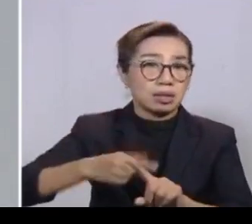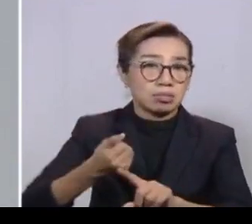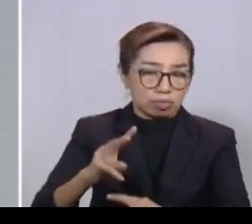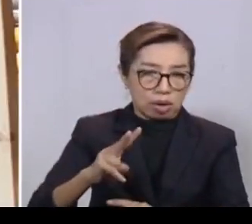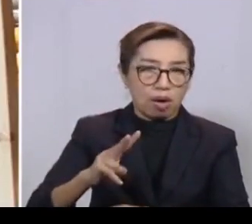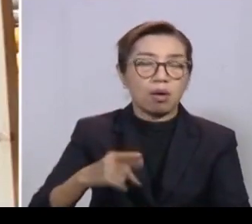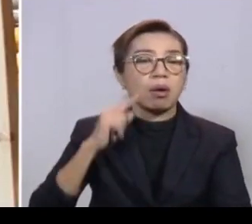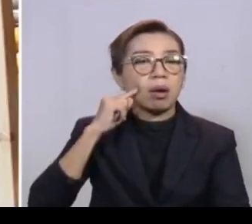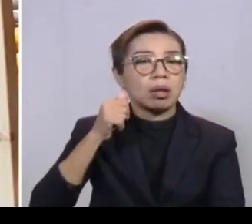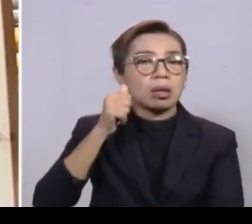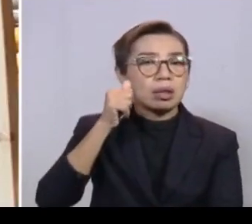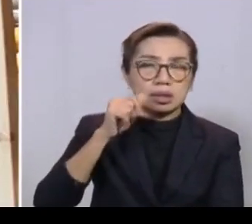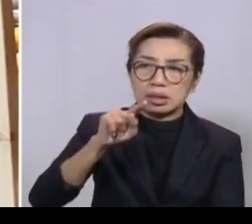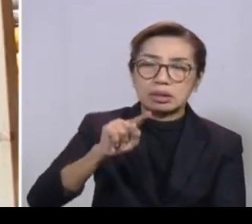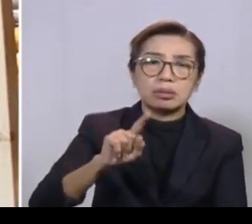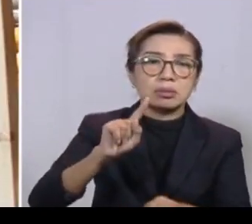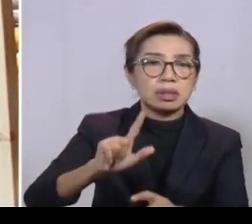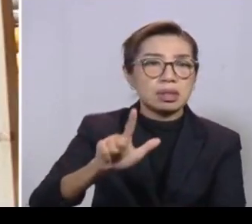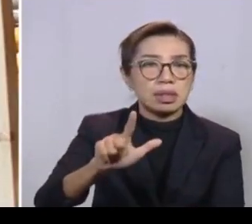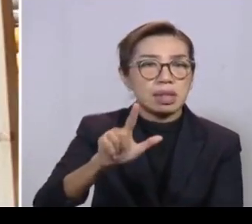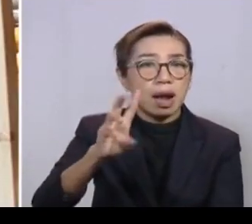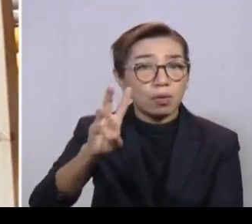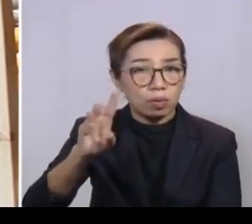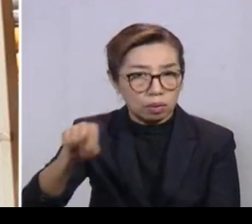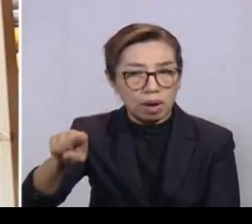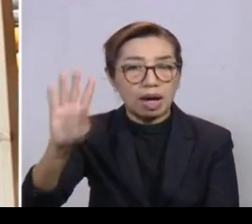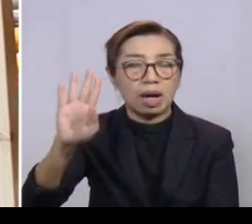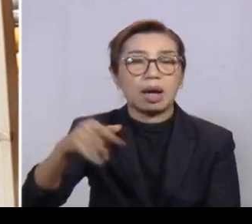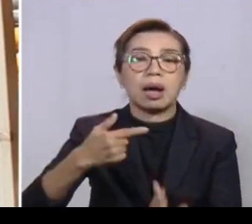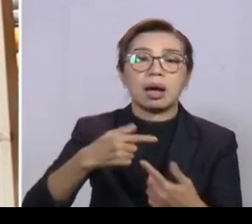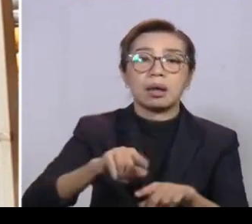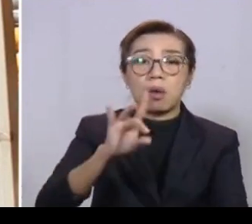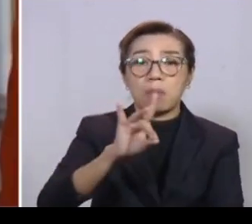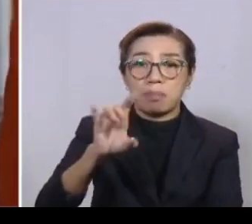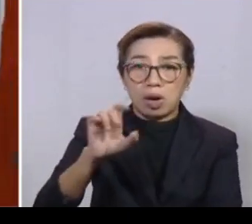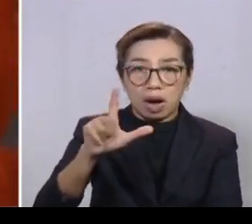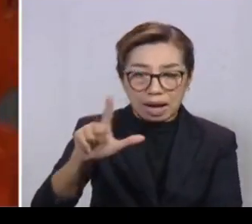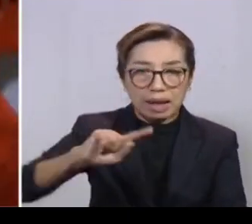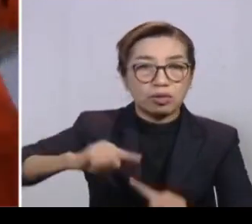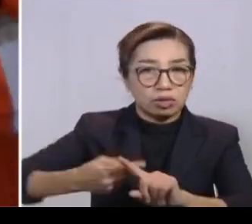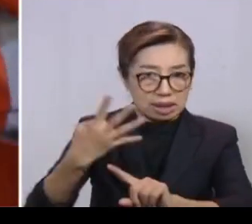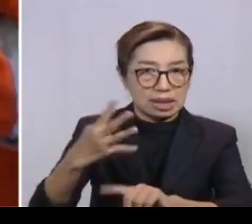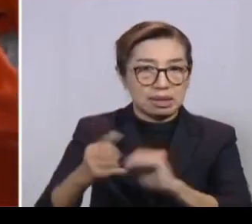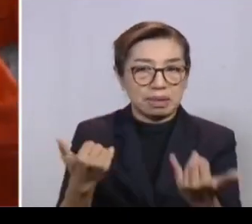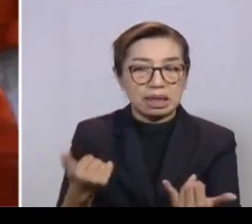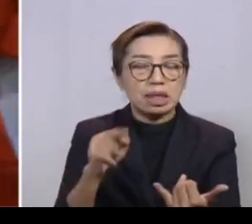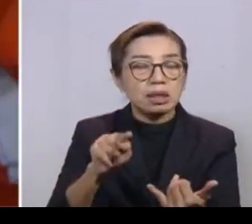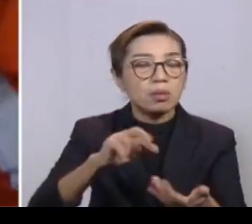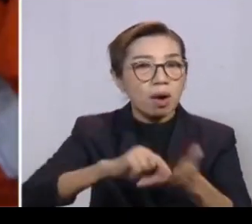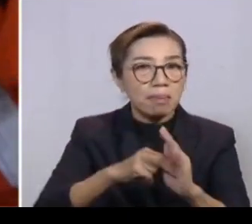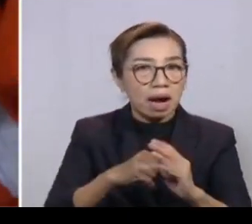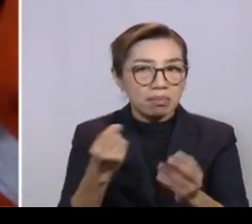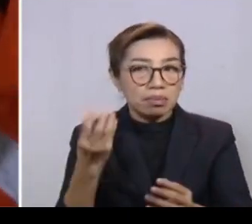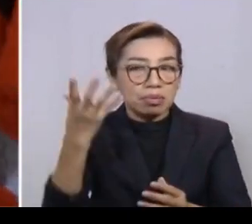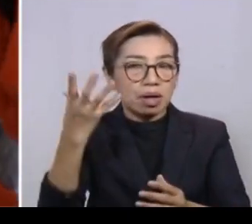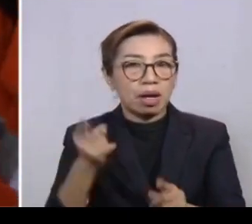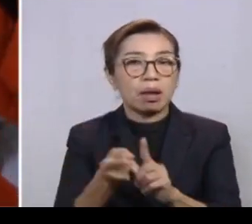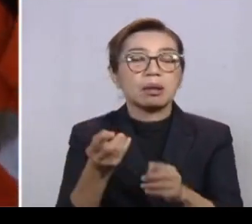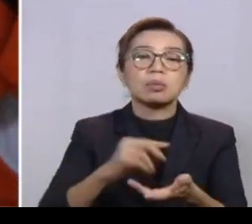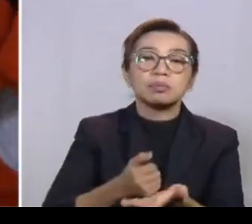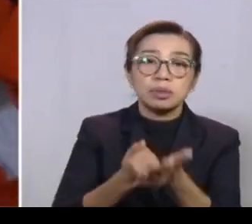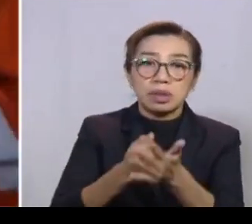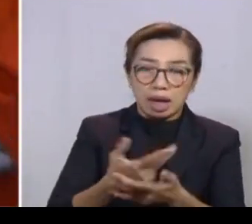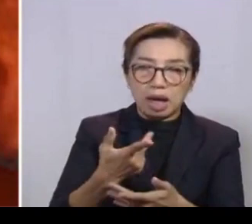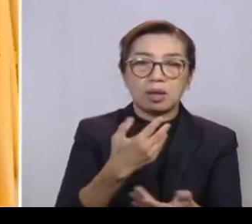ล้านลูกบาศก์ฟุตต่อวันและเดือนเมษายนเพิ่มเป็น 800ล้านลูกบาศก์ฟุตต่อวันซึ่งเป็นผลดีต่อต้นทุนค่าไฟฟ้า